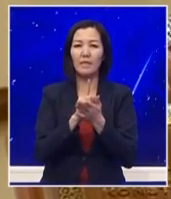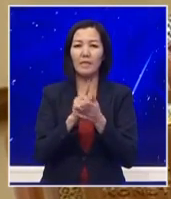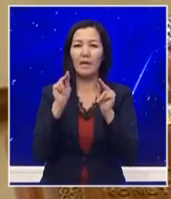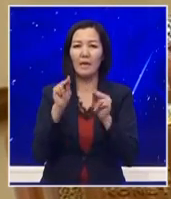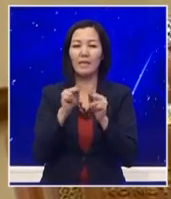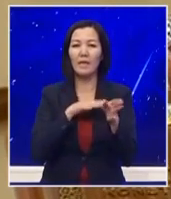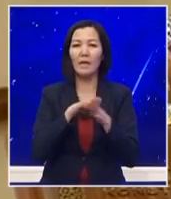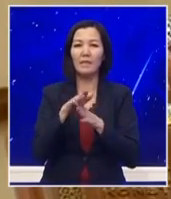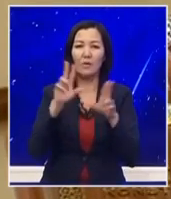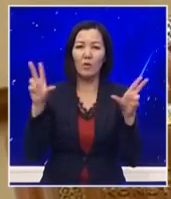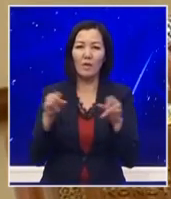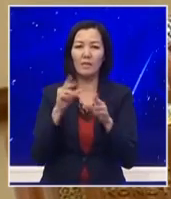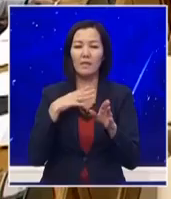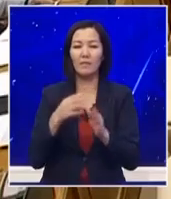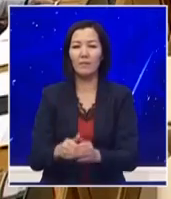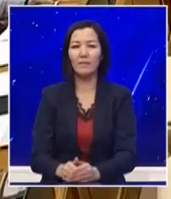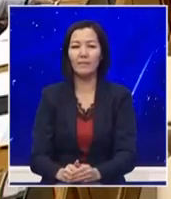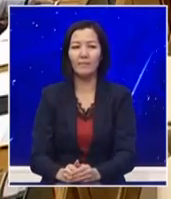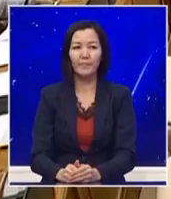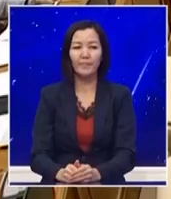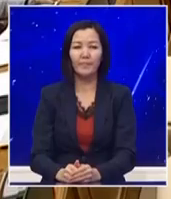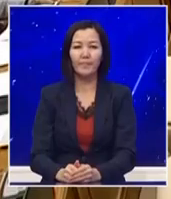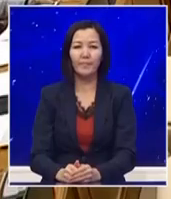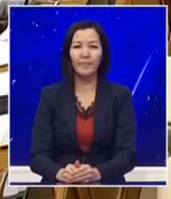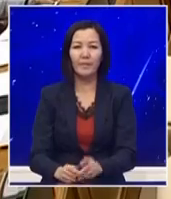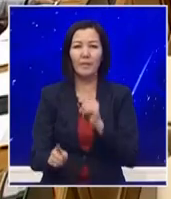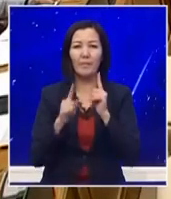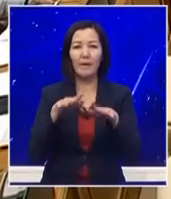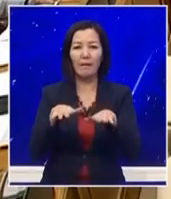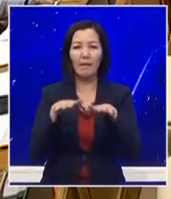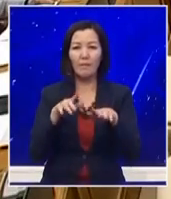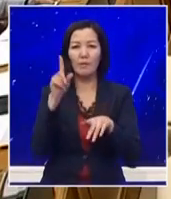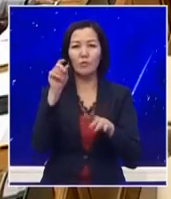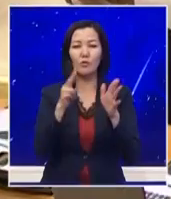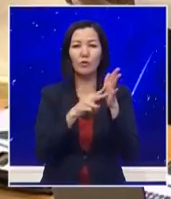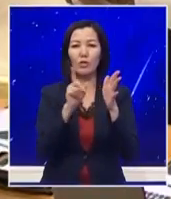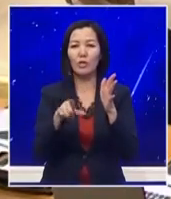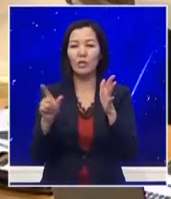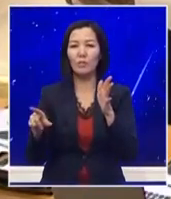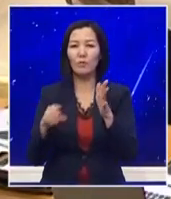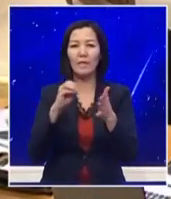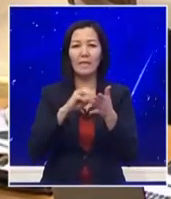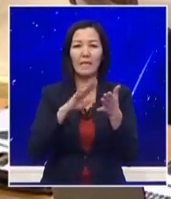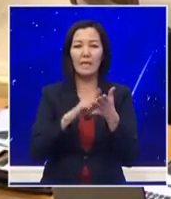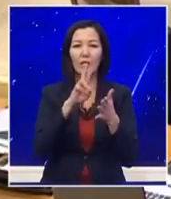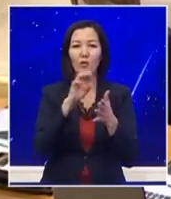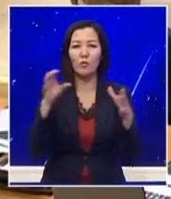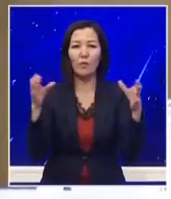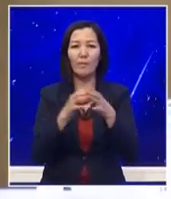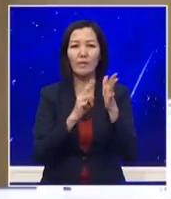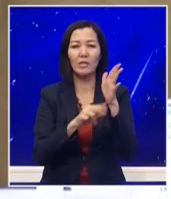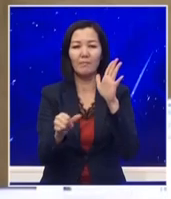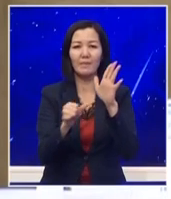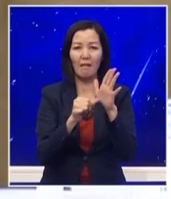адал атқаруға ант етемін. Парламент мәжілісіне 107 депутат тіркелді. Нұр Отан партиясынан